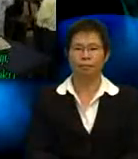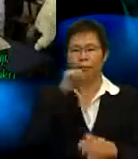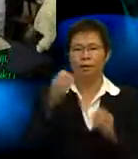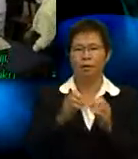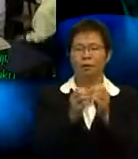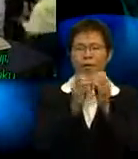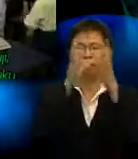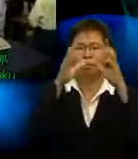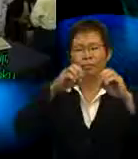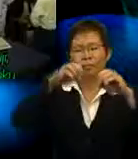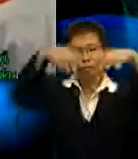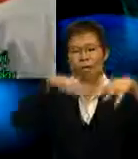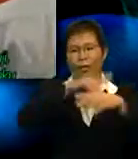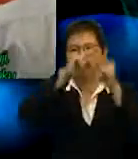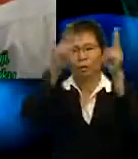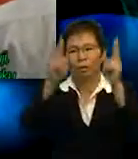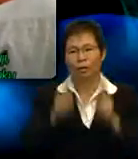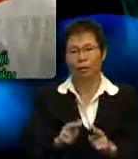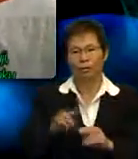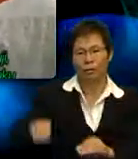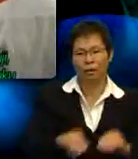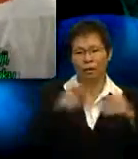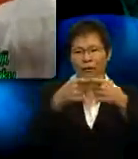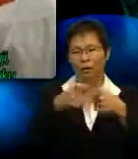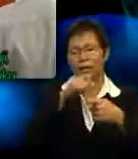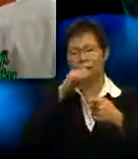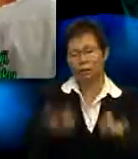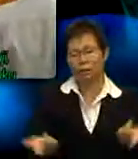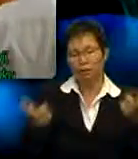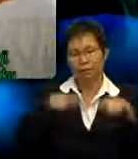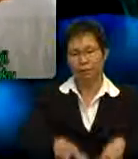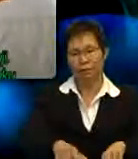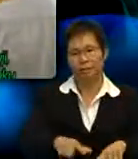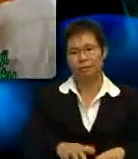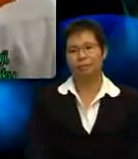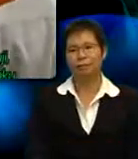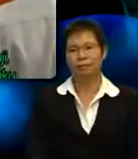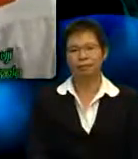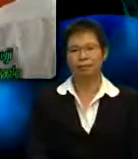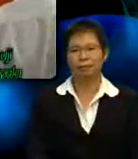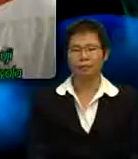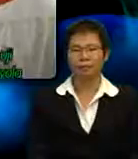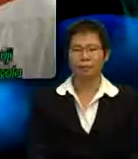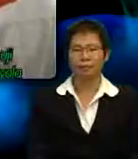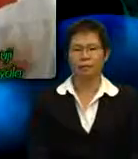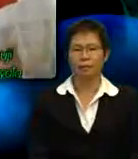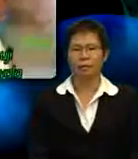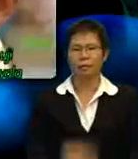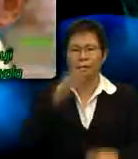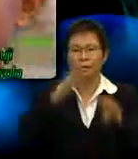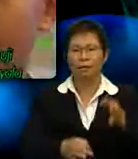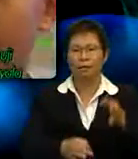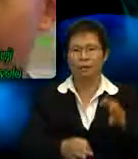menyalah bila diuji. Harus elektrik tidak berlaku. Jika pernah